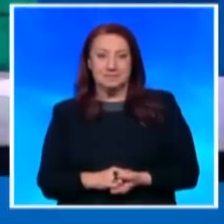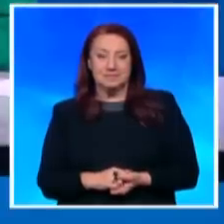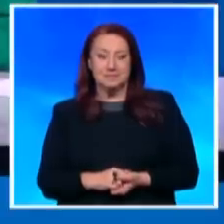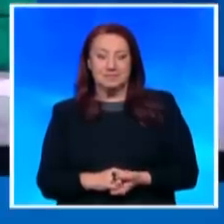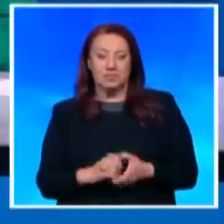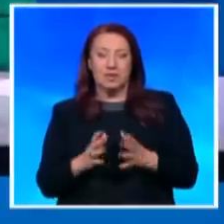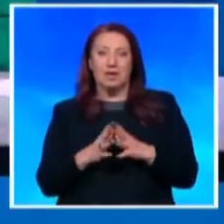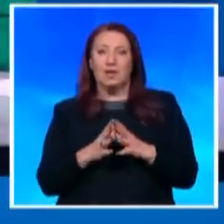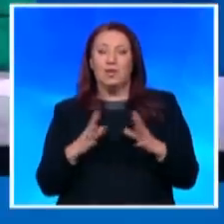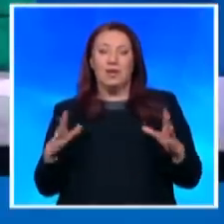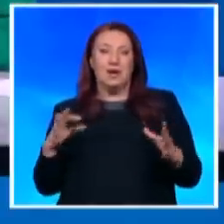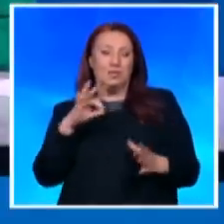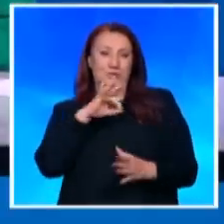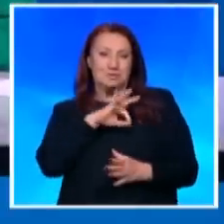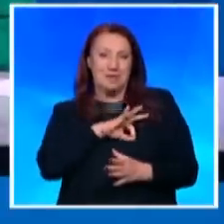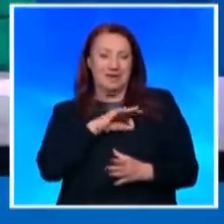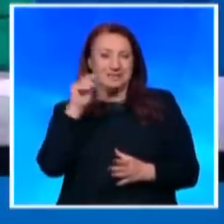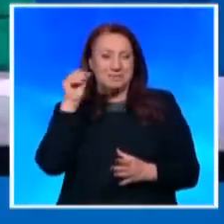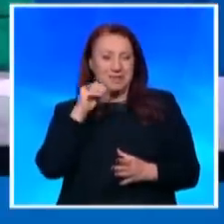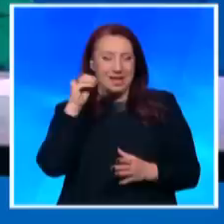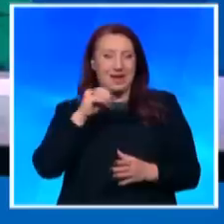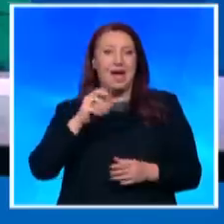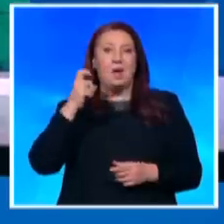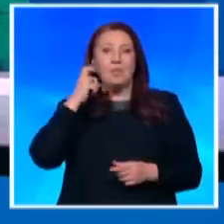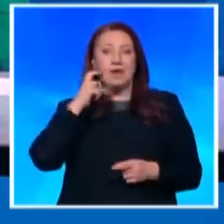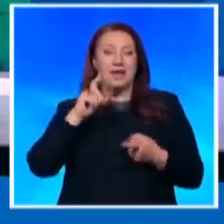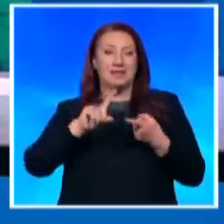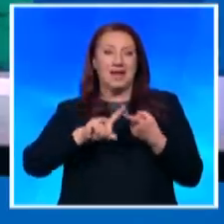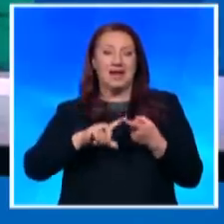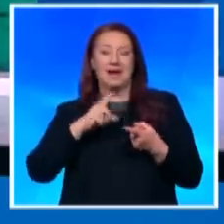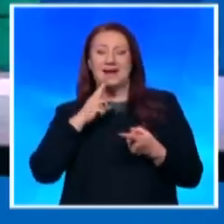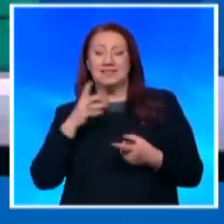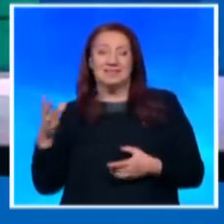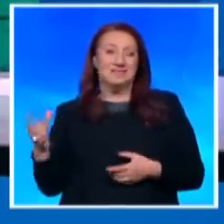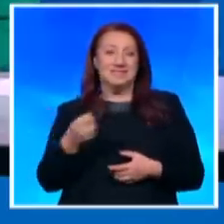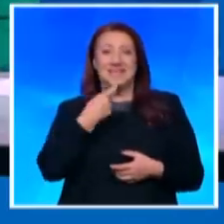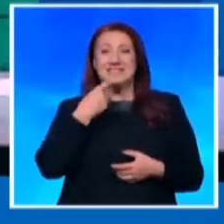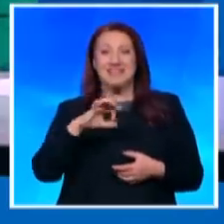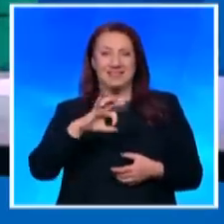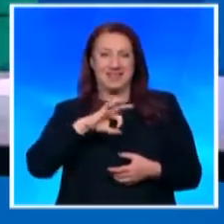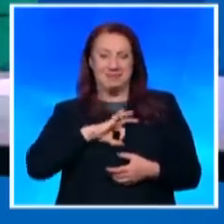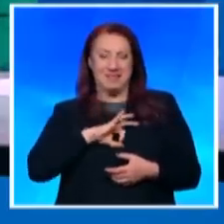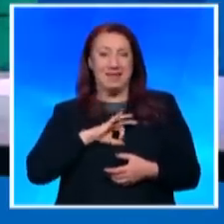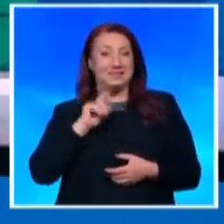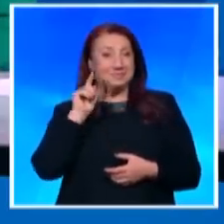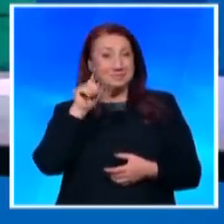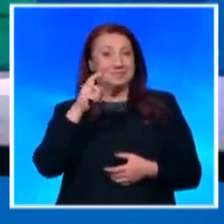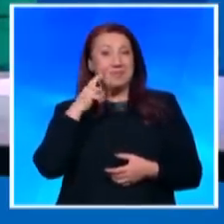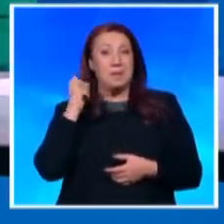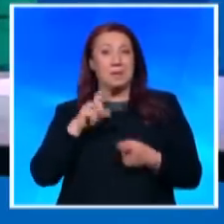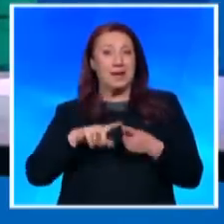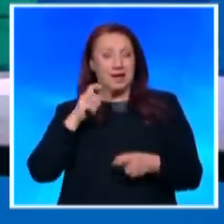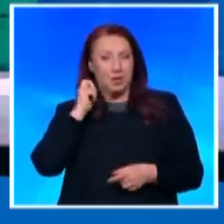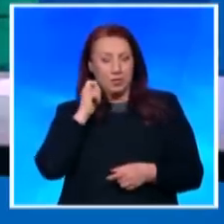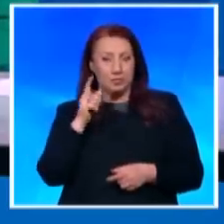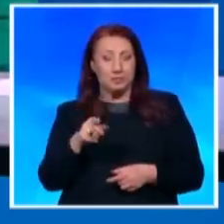Огромен успех за България. Боряна Калейн стъпи на европейския връх по художествена гимнастика на шампионата в Баку. Титлата е първа за страната ни от